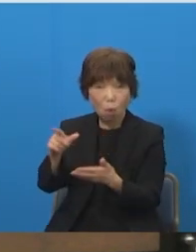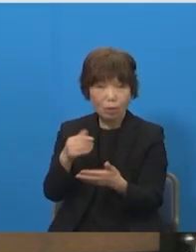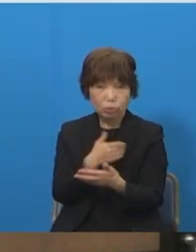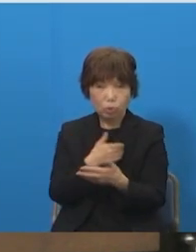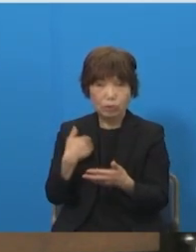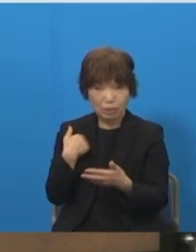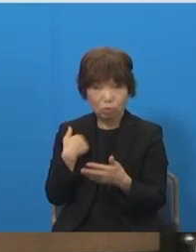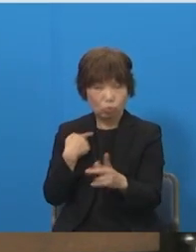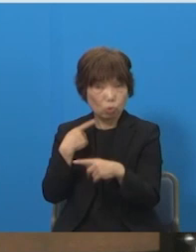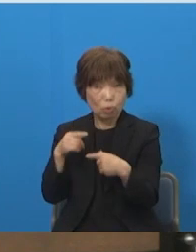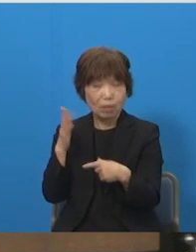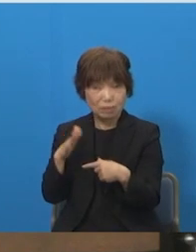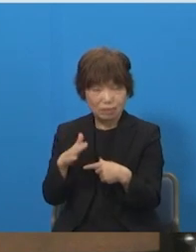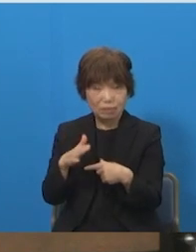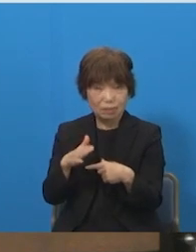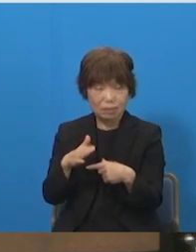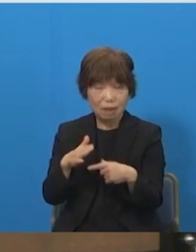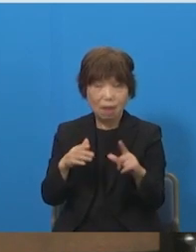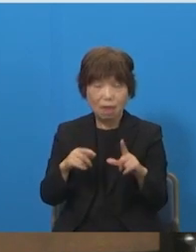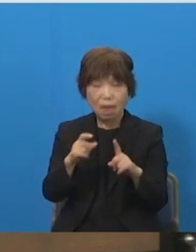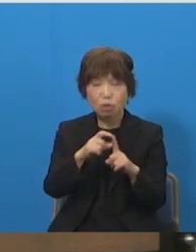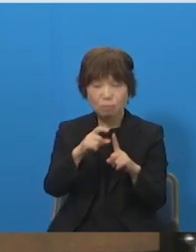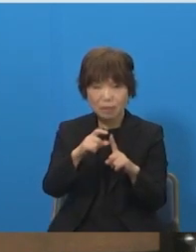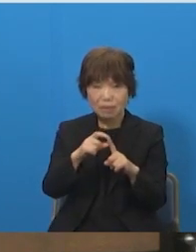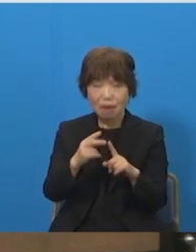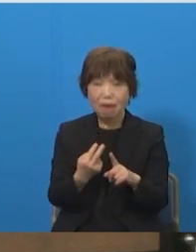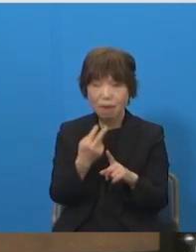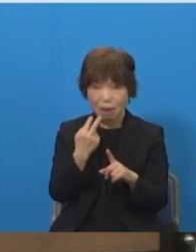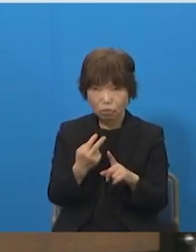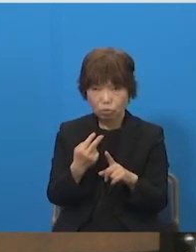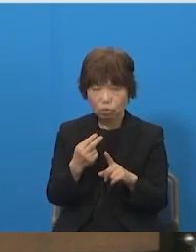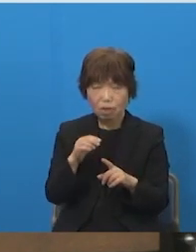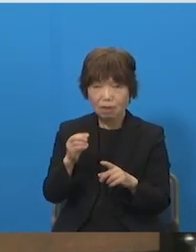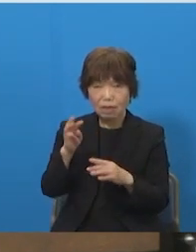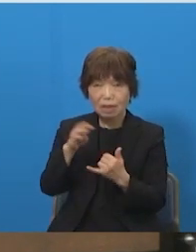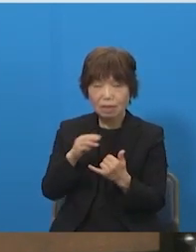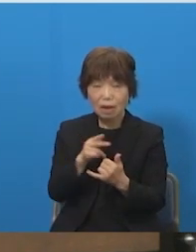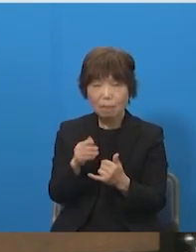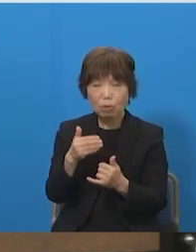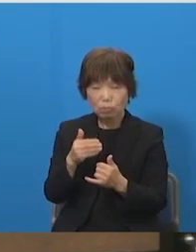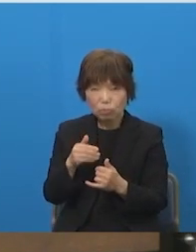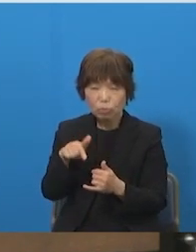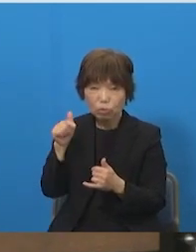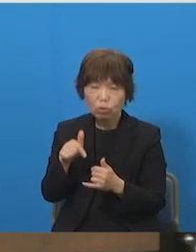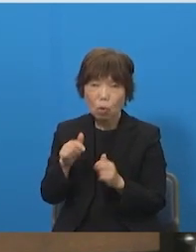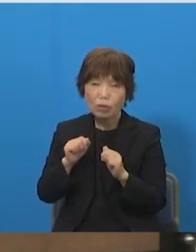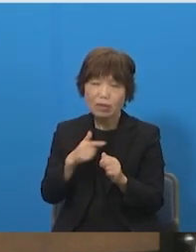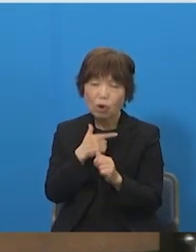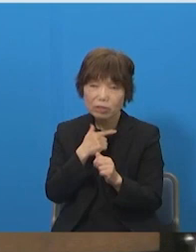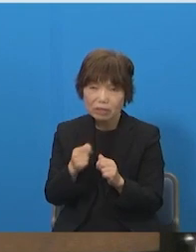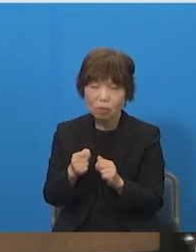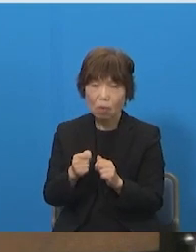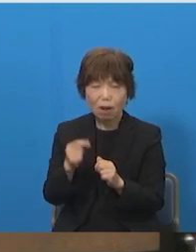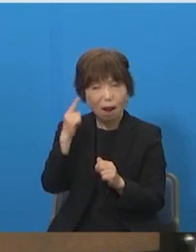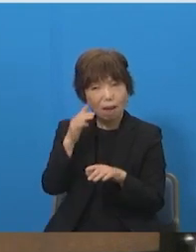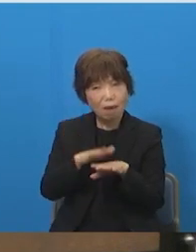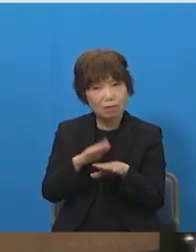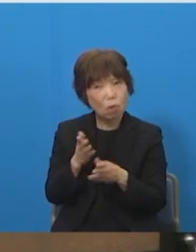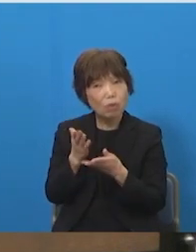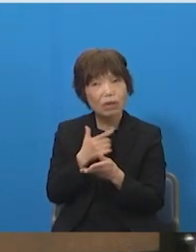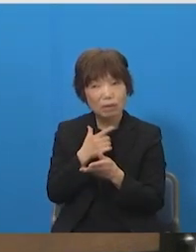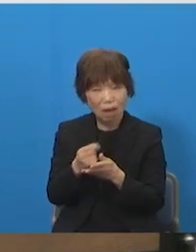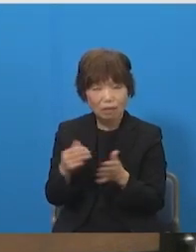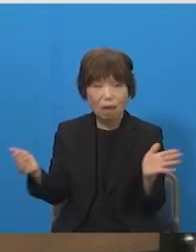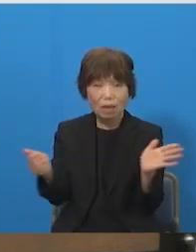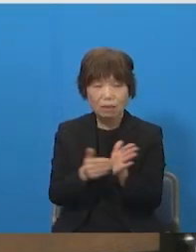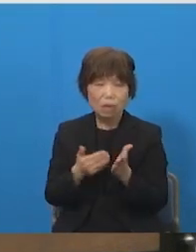ので、LP ガス災害バルクの設置をぜひ進めるべきだと考えます。考えをお聞かせください。最後に、